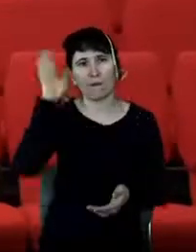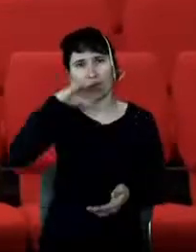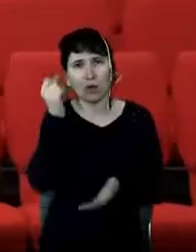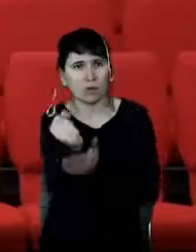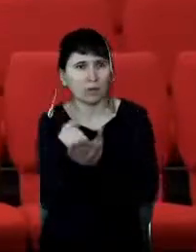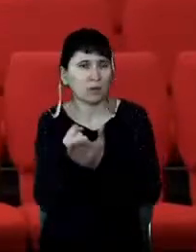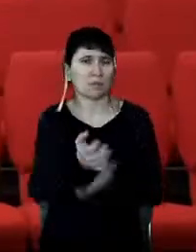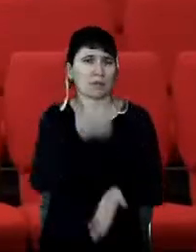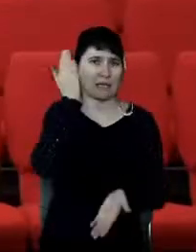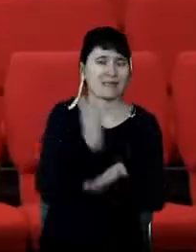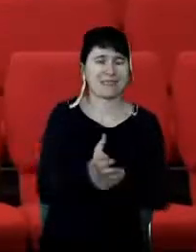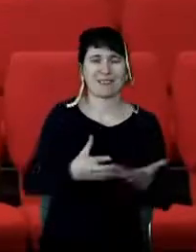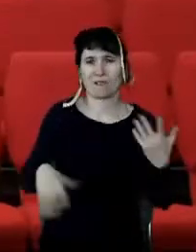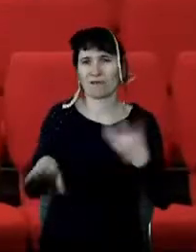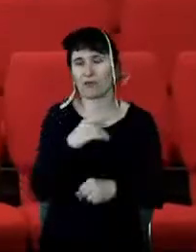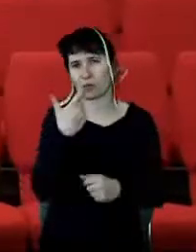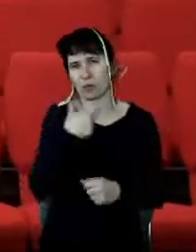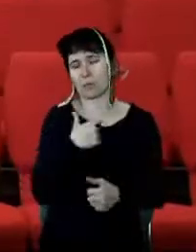але